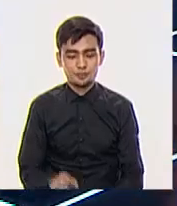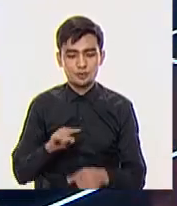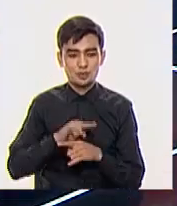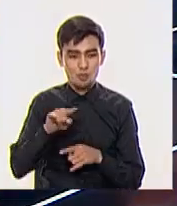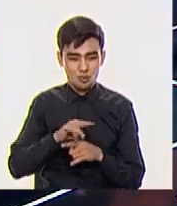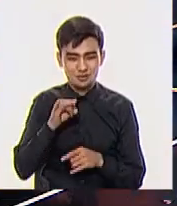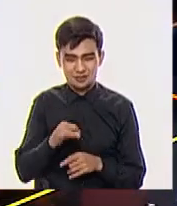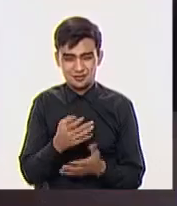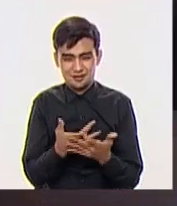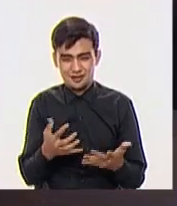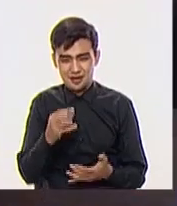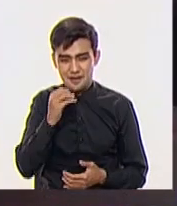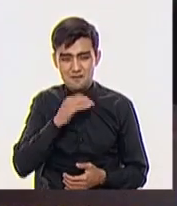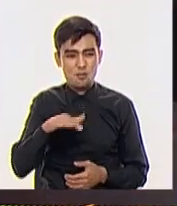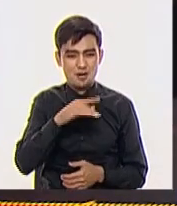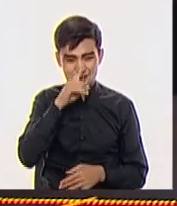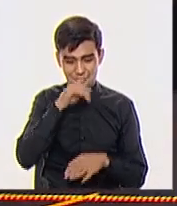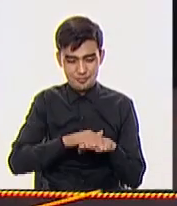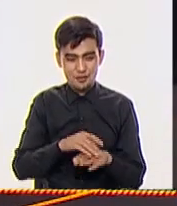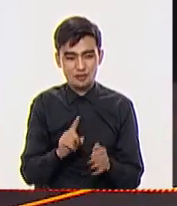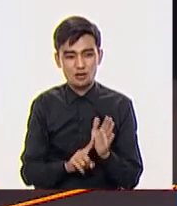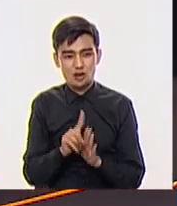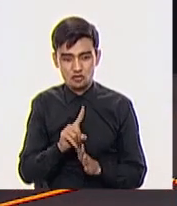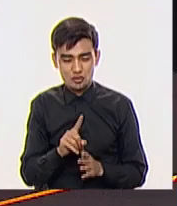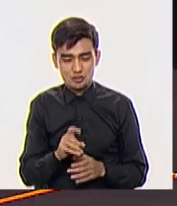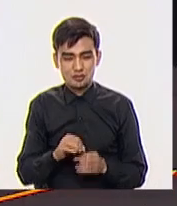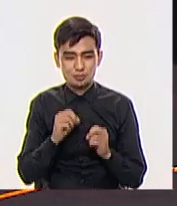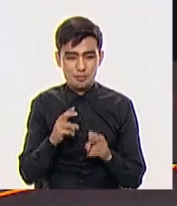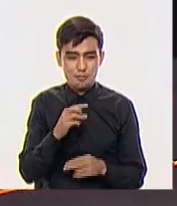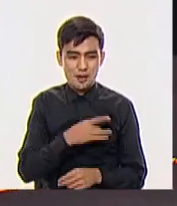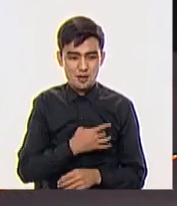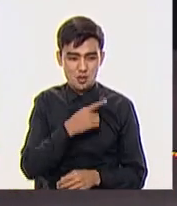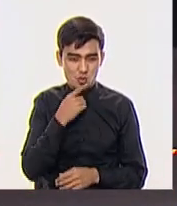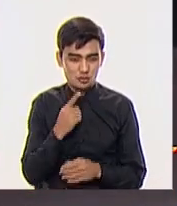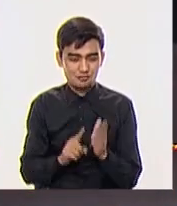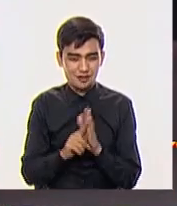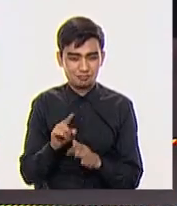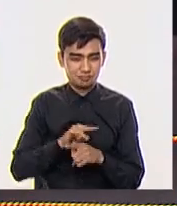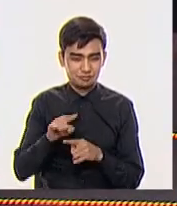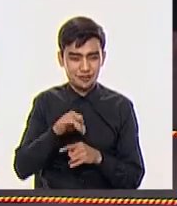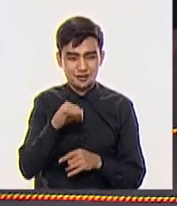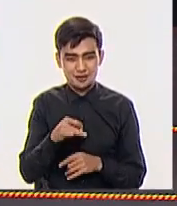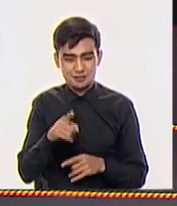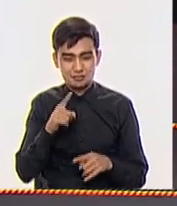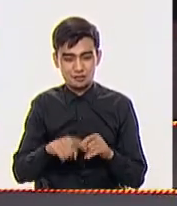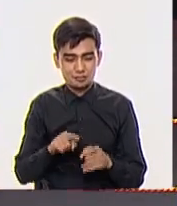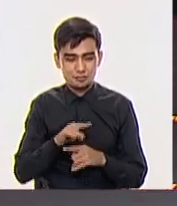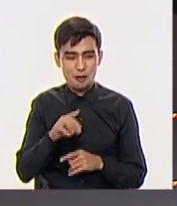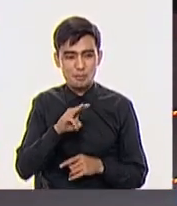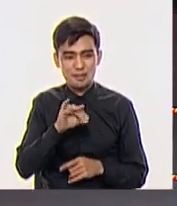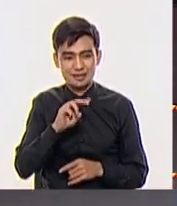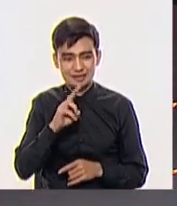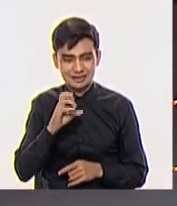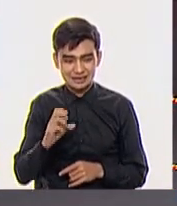Самолеты некоторых европейских авиакомпаний начали облетать территорию Беларуси. Это реакция на принудительную посадку в Минске